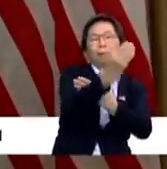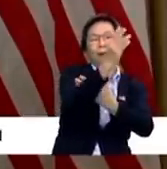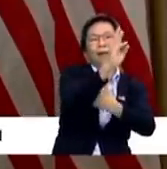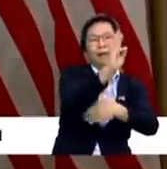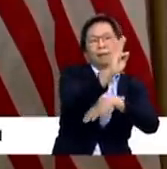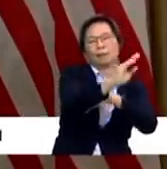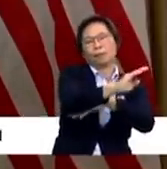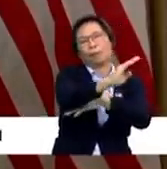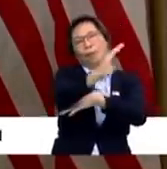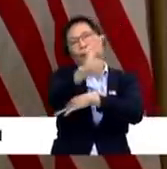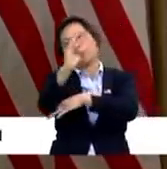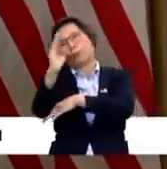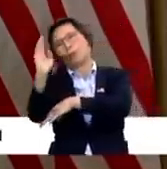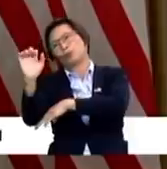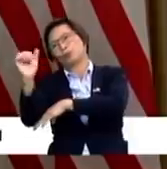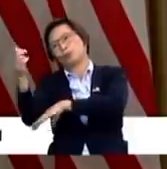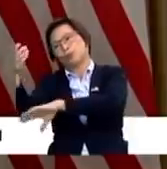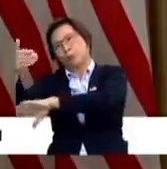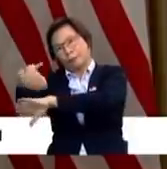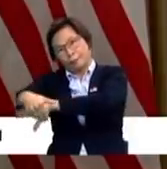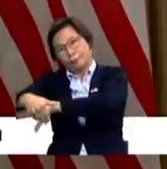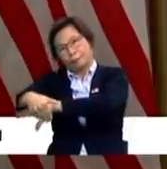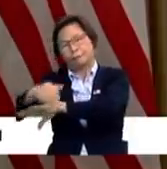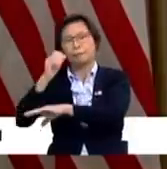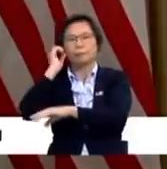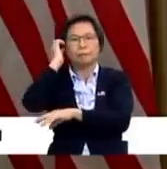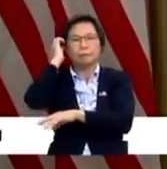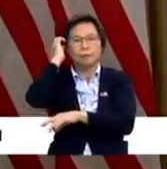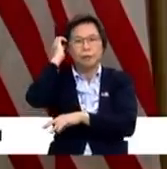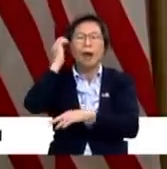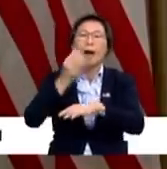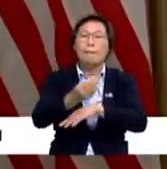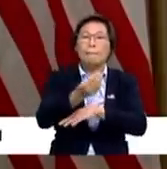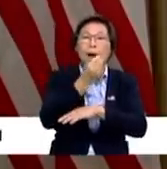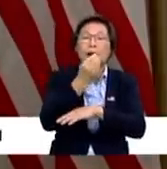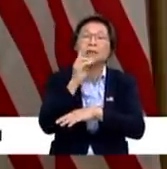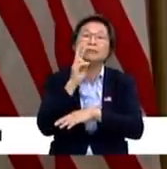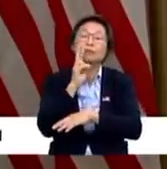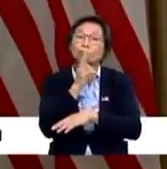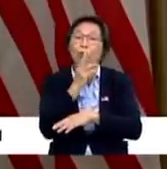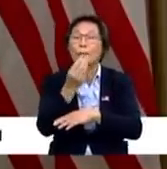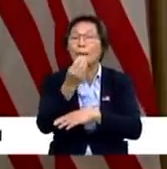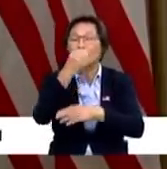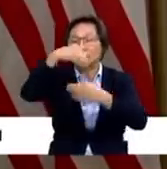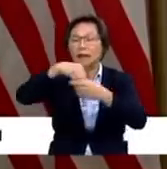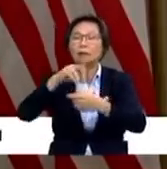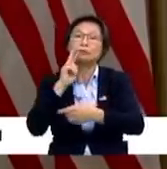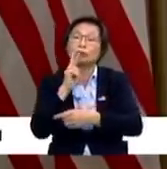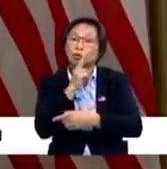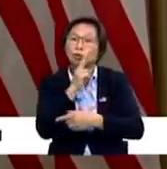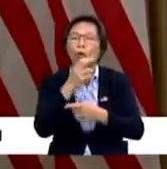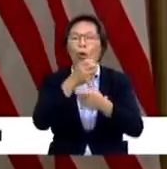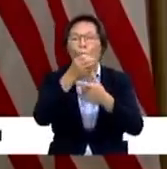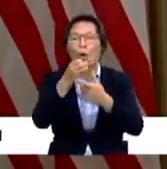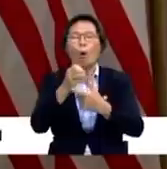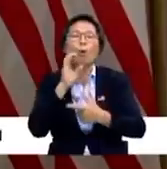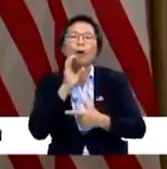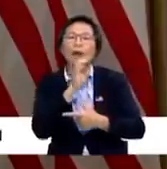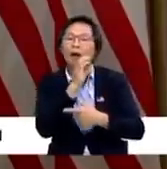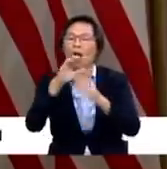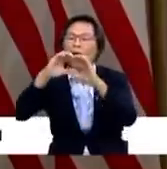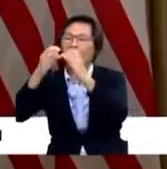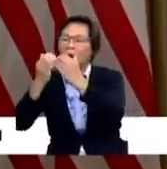10 malam g-art hai hai Kitty dan Indy restoran dataphone cafe.di PMS